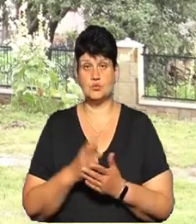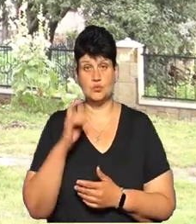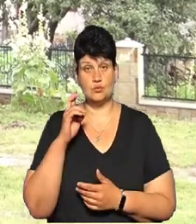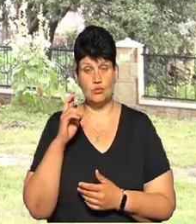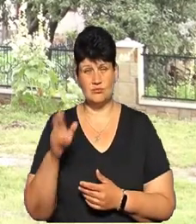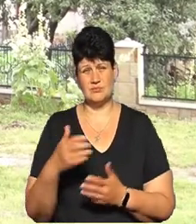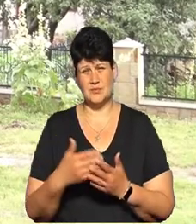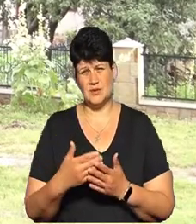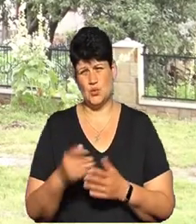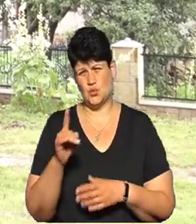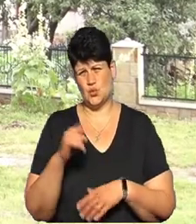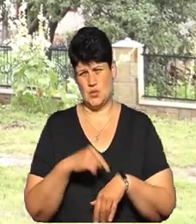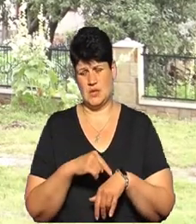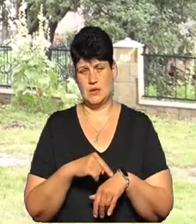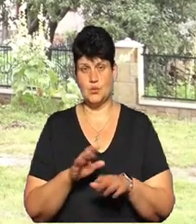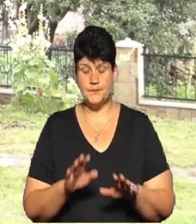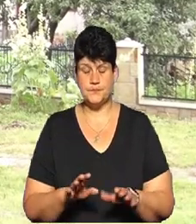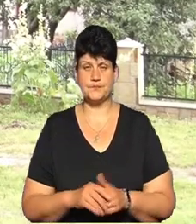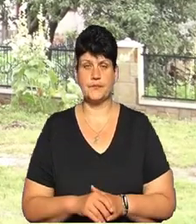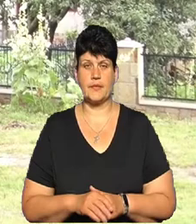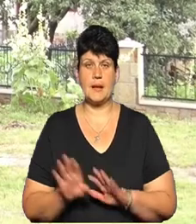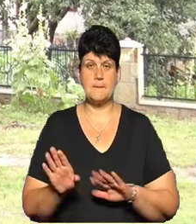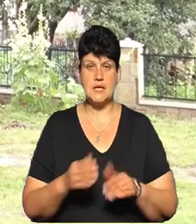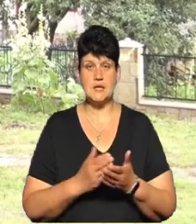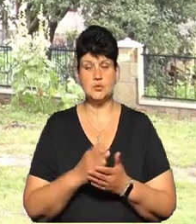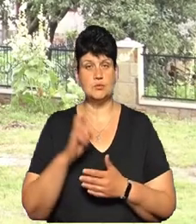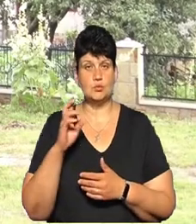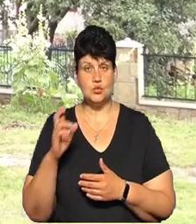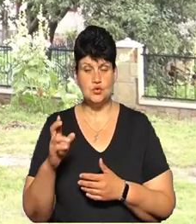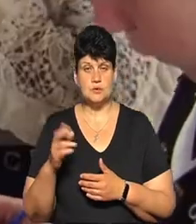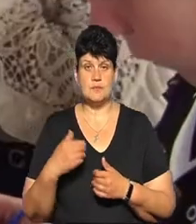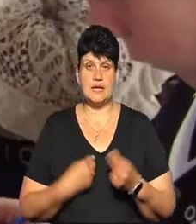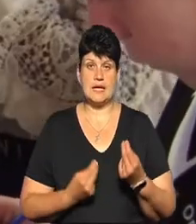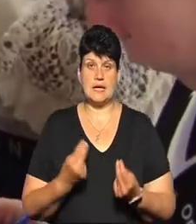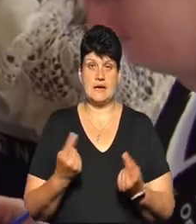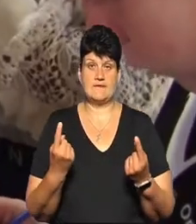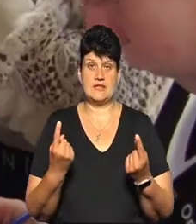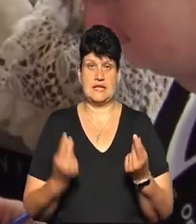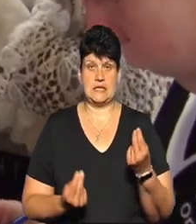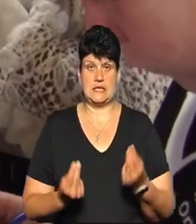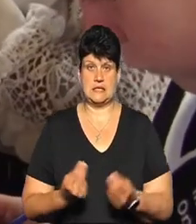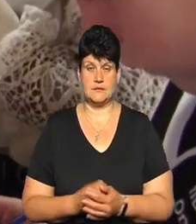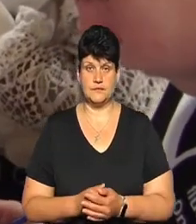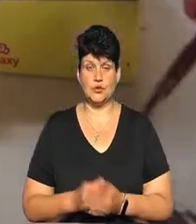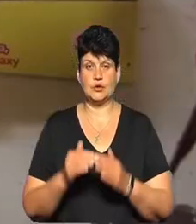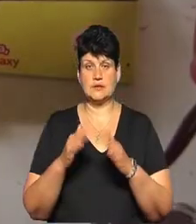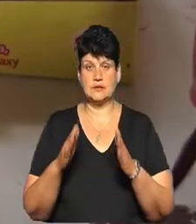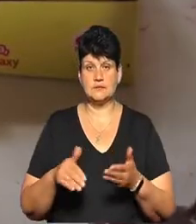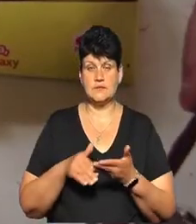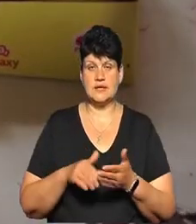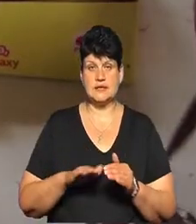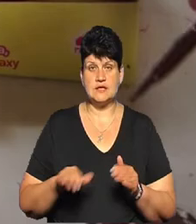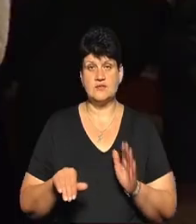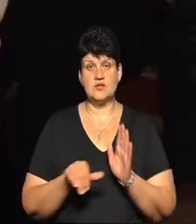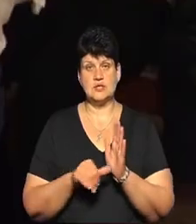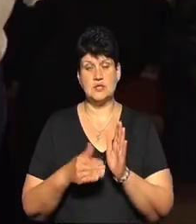триває годину. Після служби Божої ми граємо великі ігри. До табору долучилися діти віком від 6 до